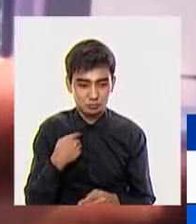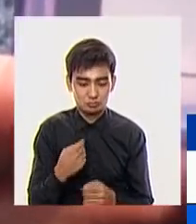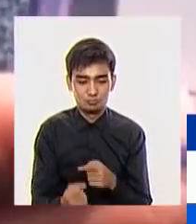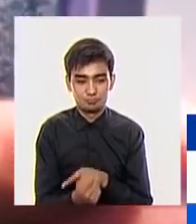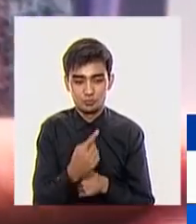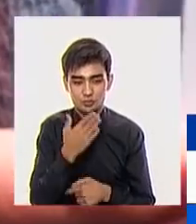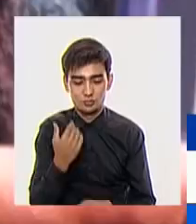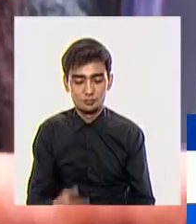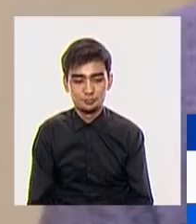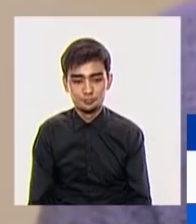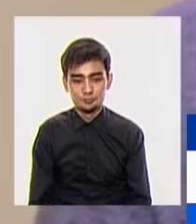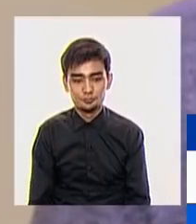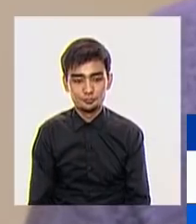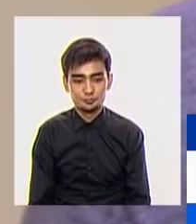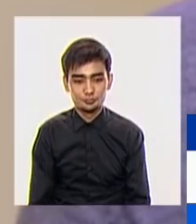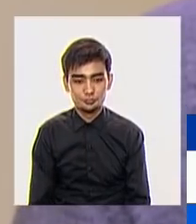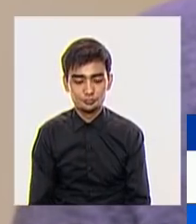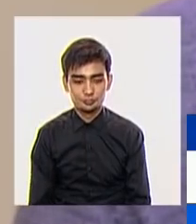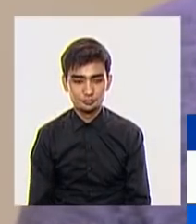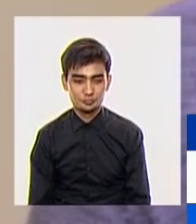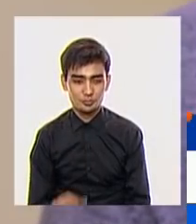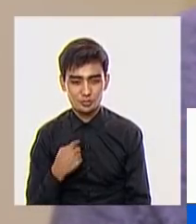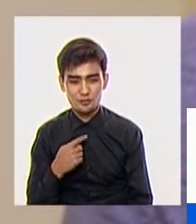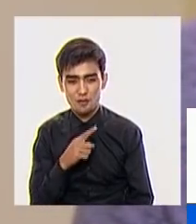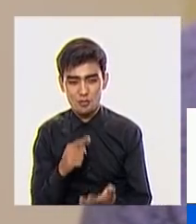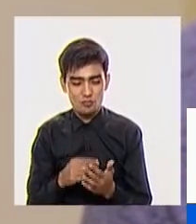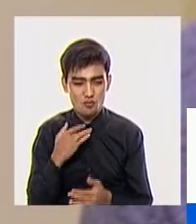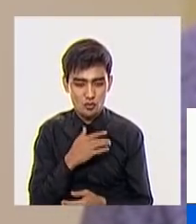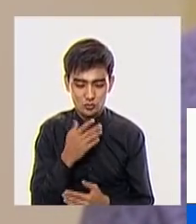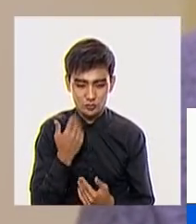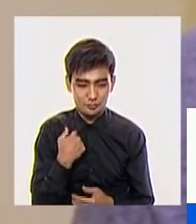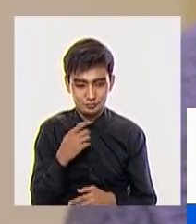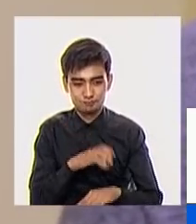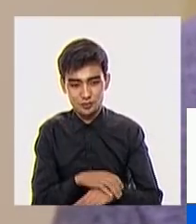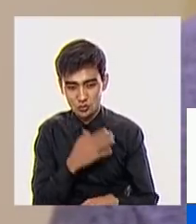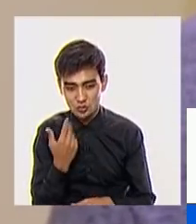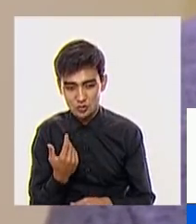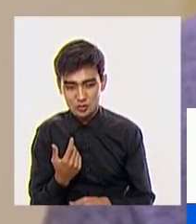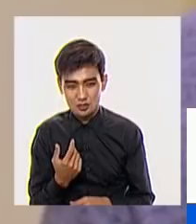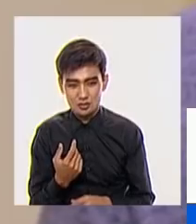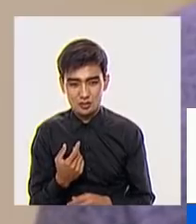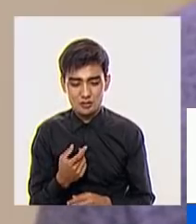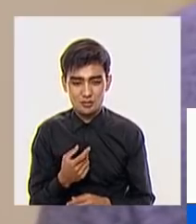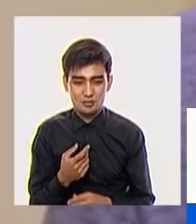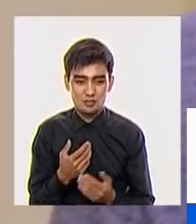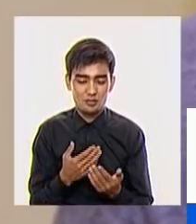выявили. Мы не обнаружили массовых бросов, мы не обнаружили какого-то, не знаю,